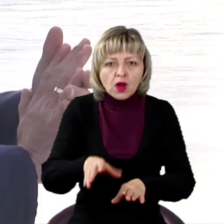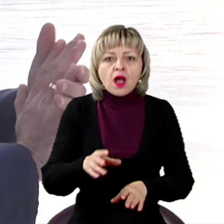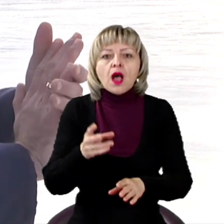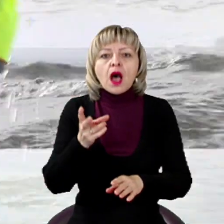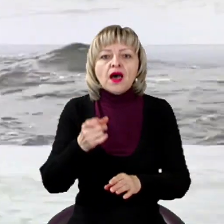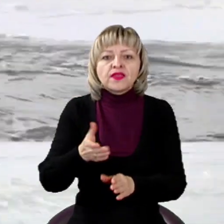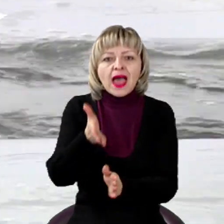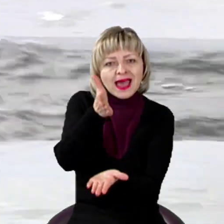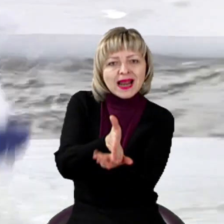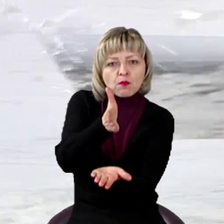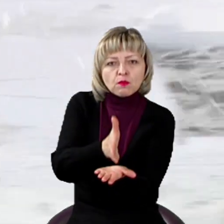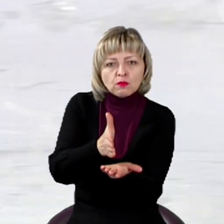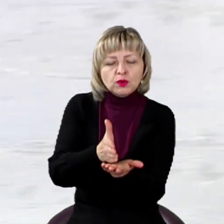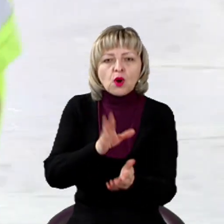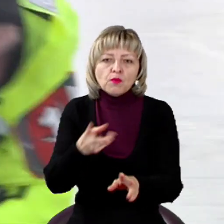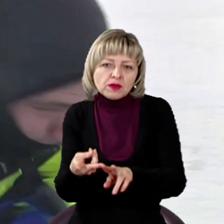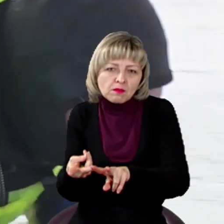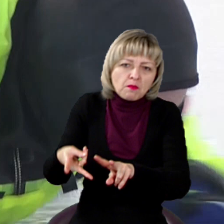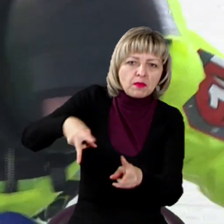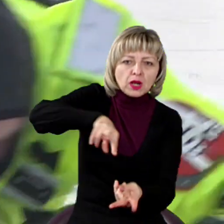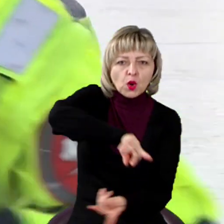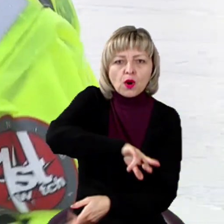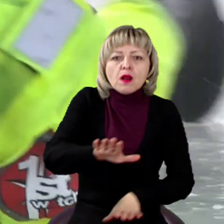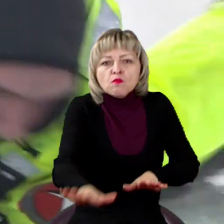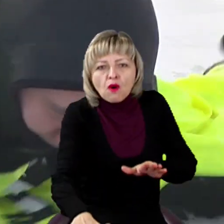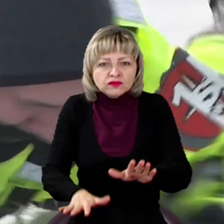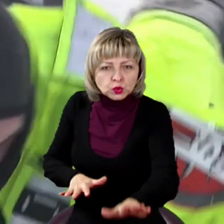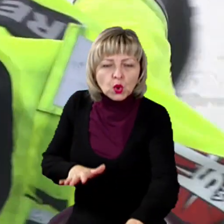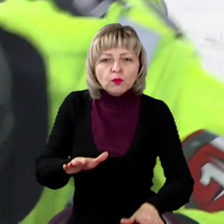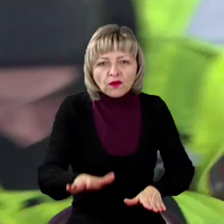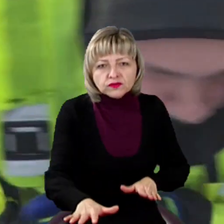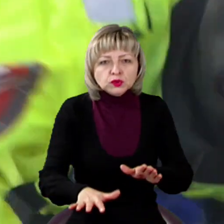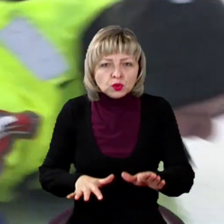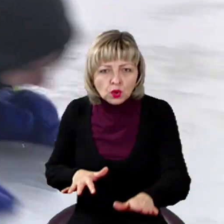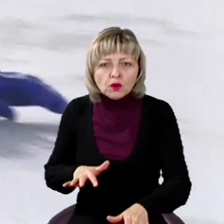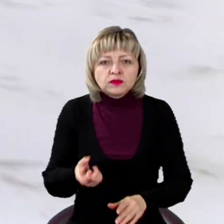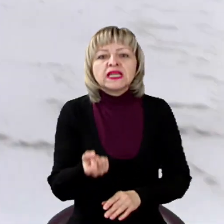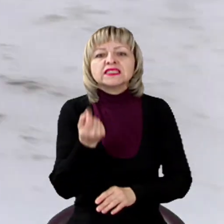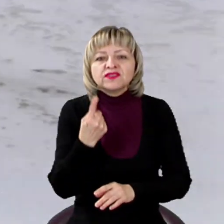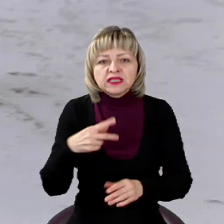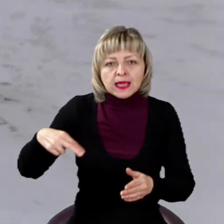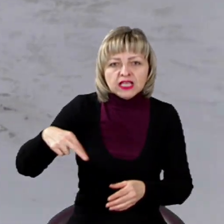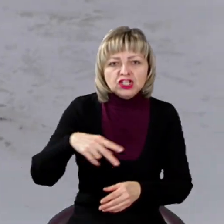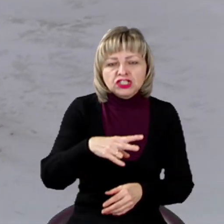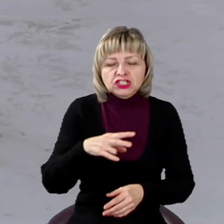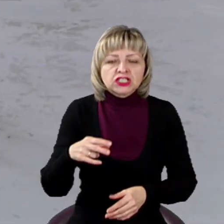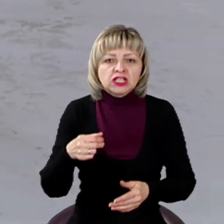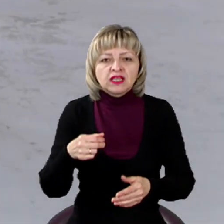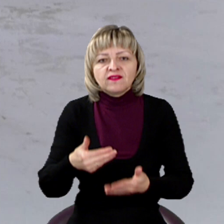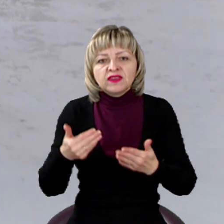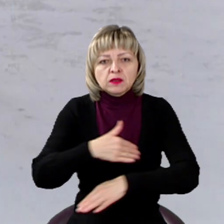на ребро льодові. І далі ви вже перекотитеся і повзком тою частиною, від якої прийшли на берег, по своїм же слідам,